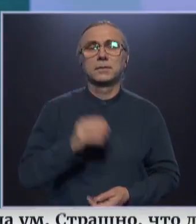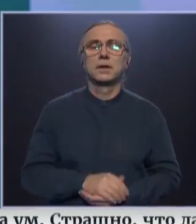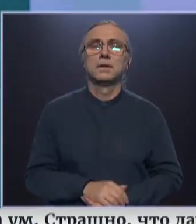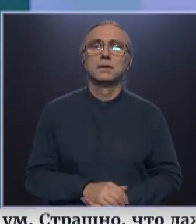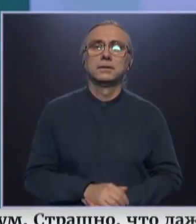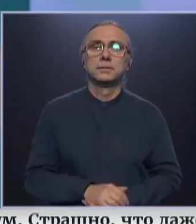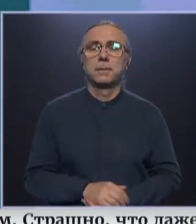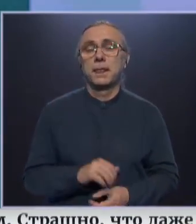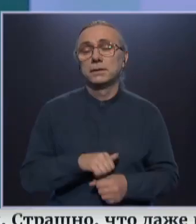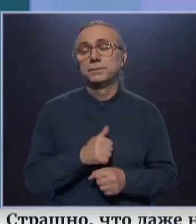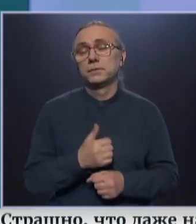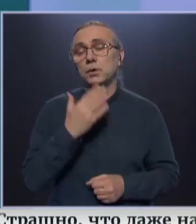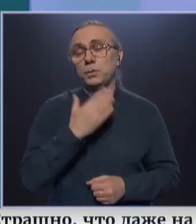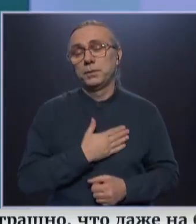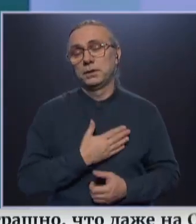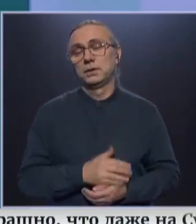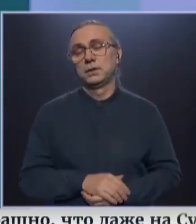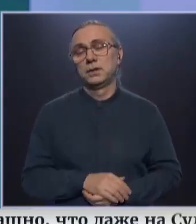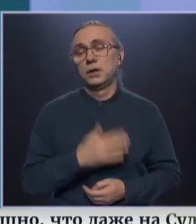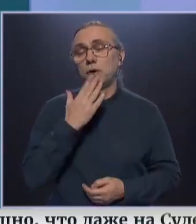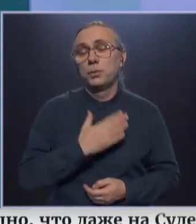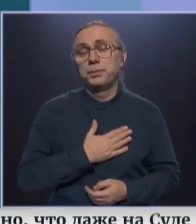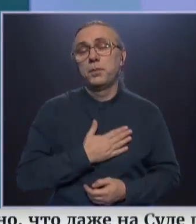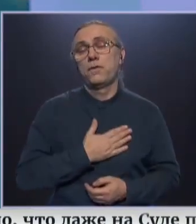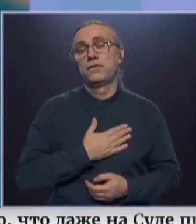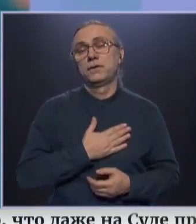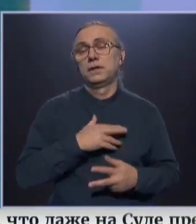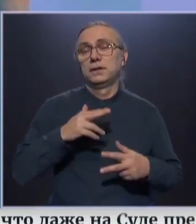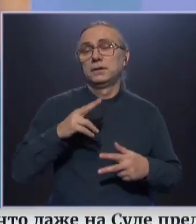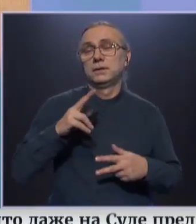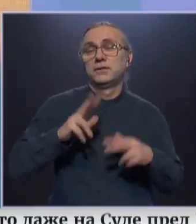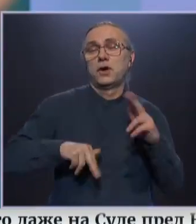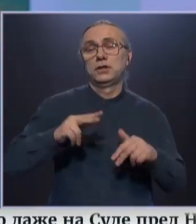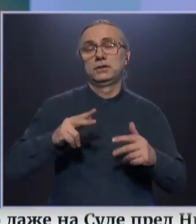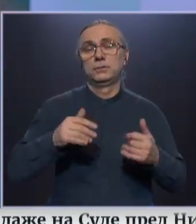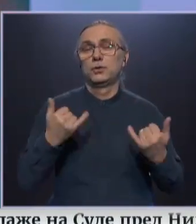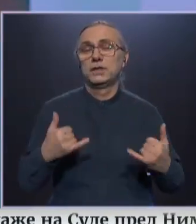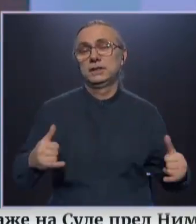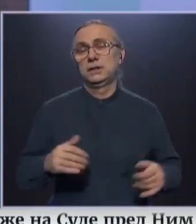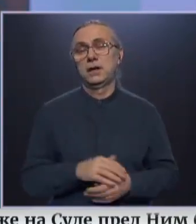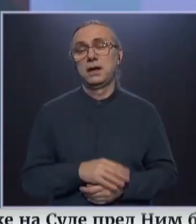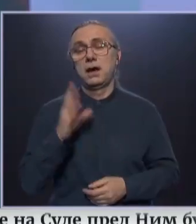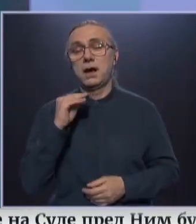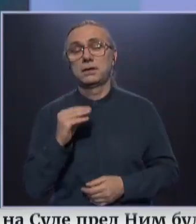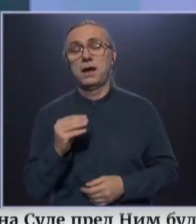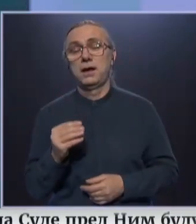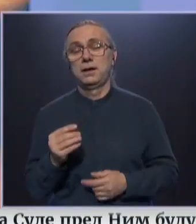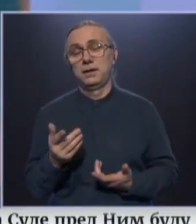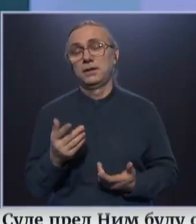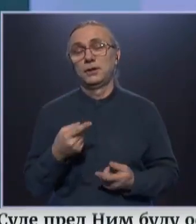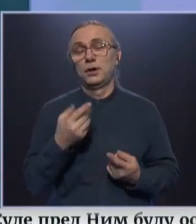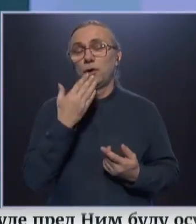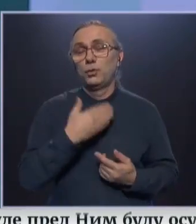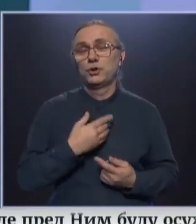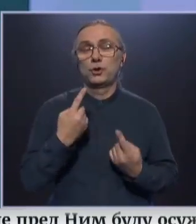Вот это важный аспект. А любовь творит чудеса. Вот поверьте. Когда ты любишь другого человека, то